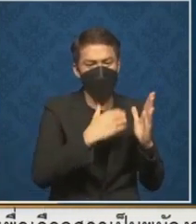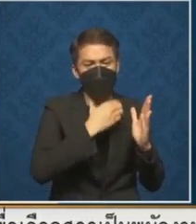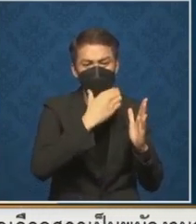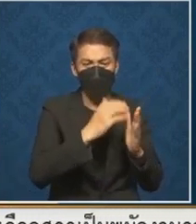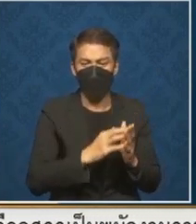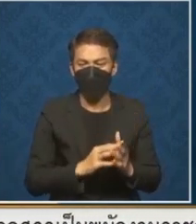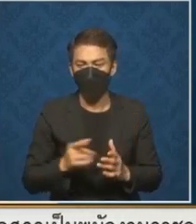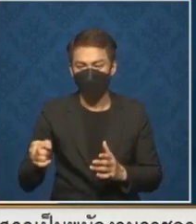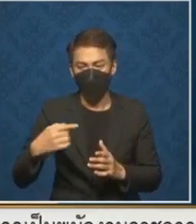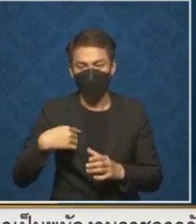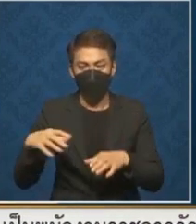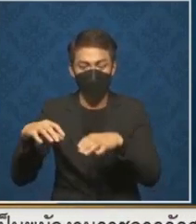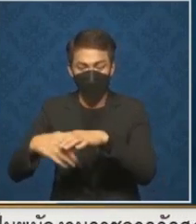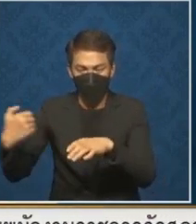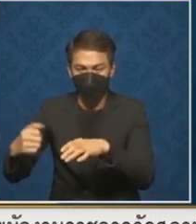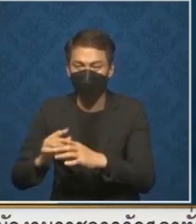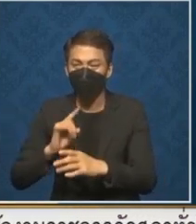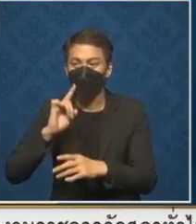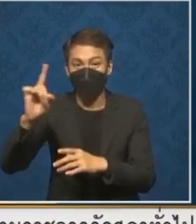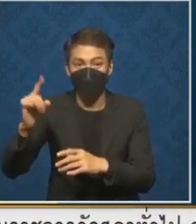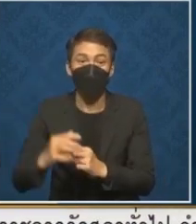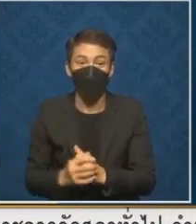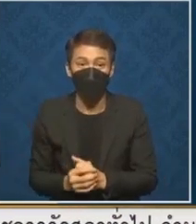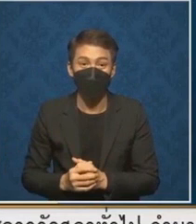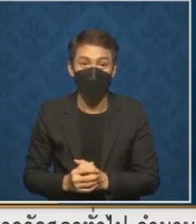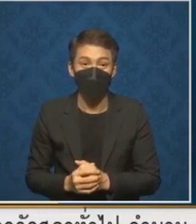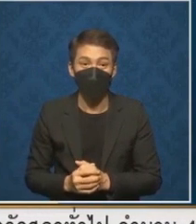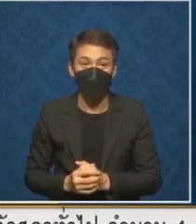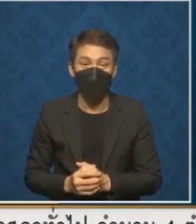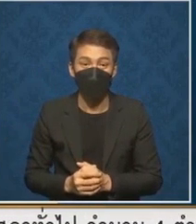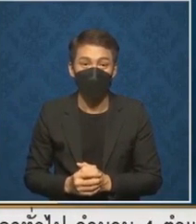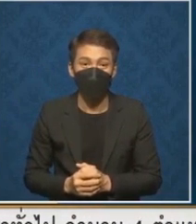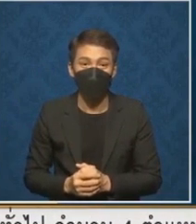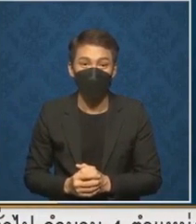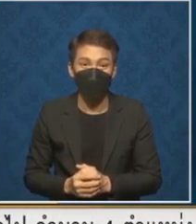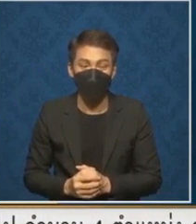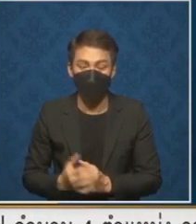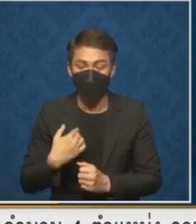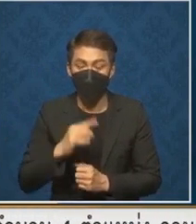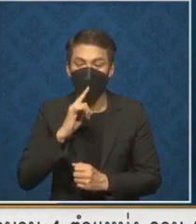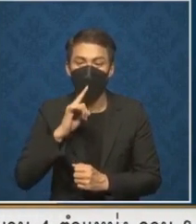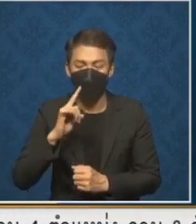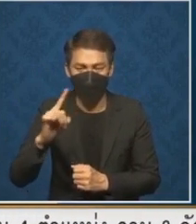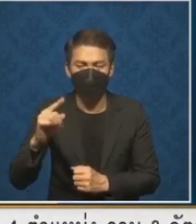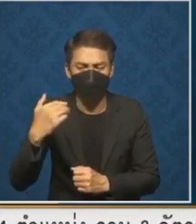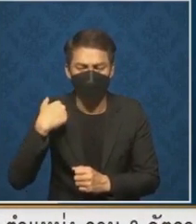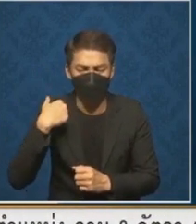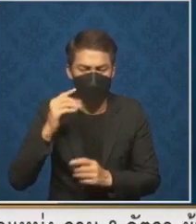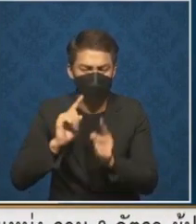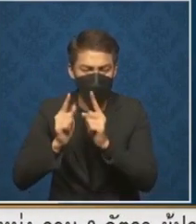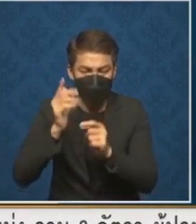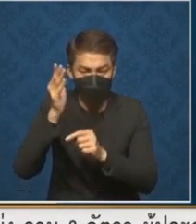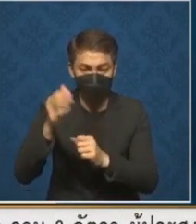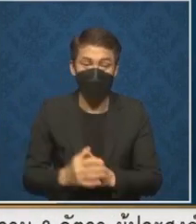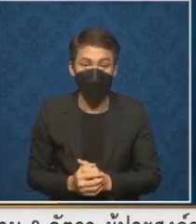เขากไปฟองอนุญาตัวตุราการสิงที่ภาพทออกเดียคงจะมีนั่น